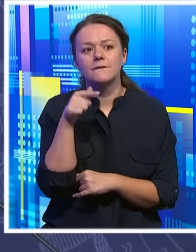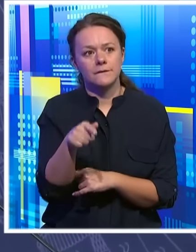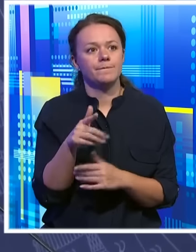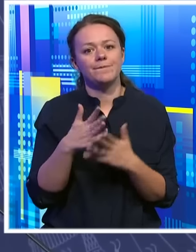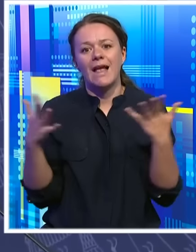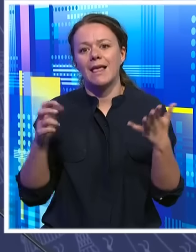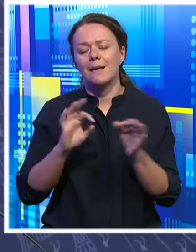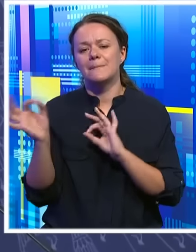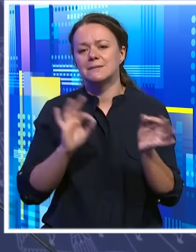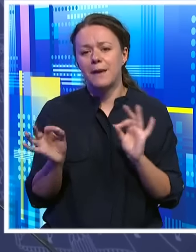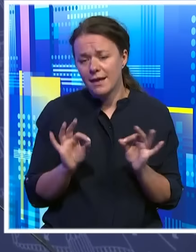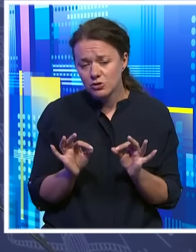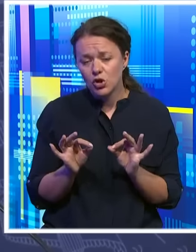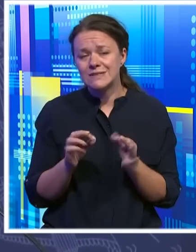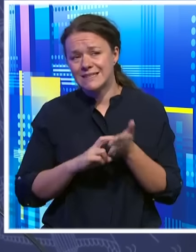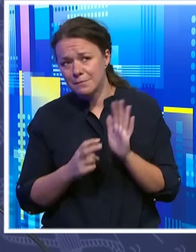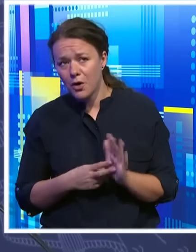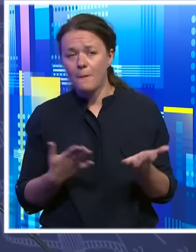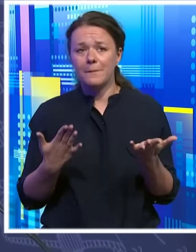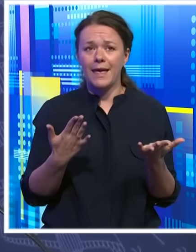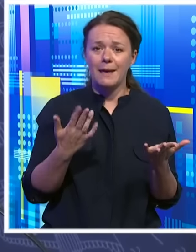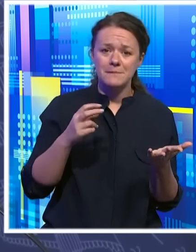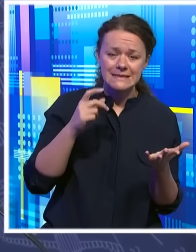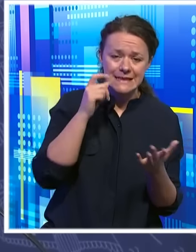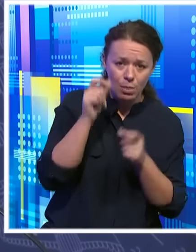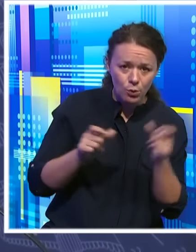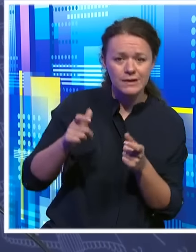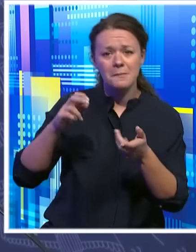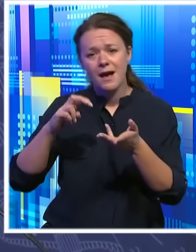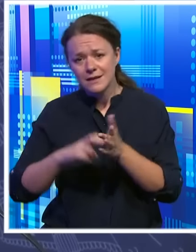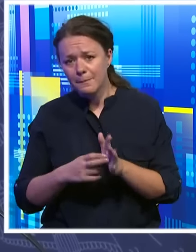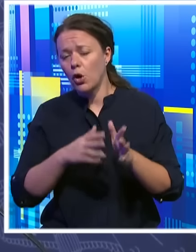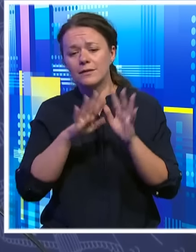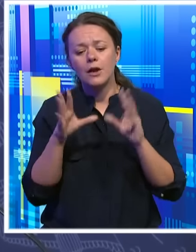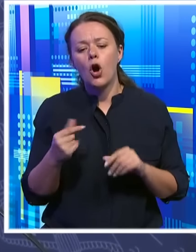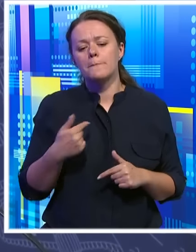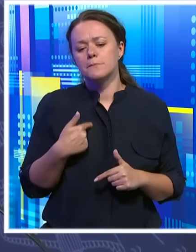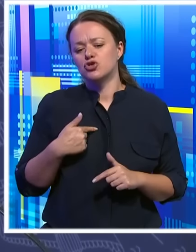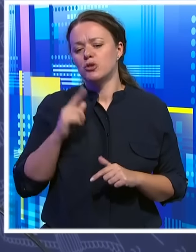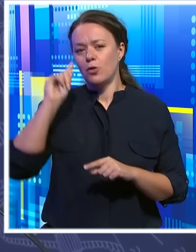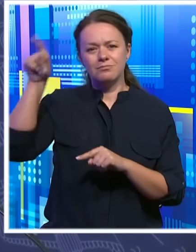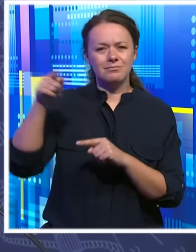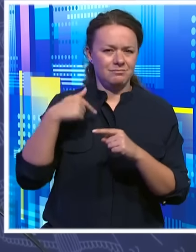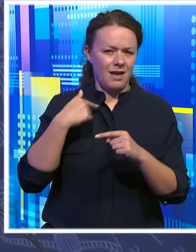izazov, politički izazov, ljudski izazov. Mi ćemo se ponašati konstruktivno, truditi se da